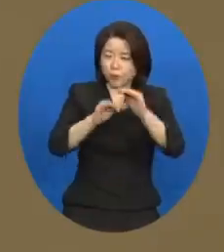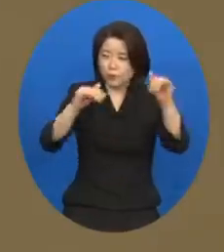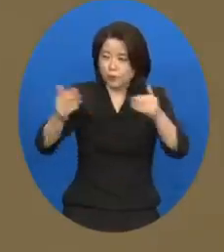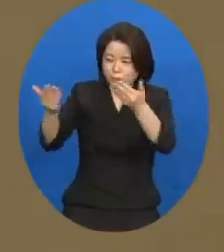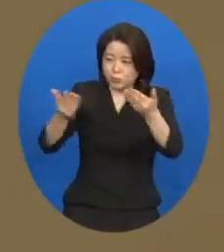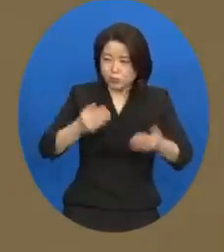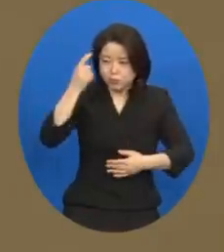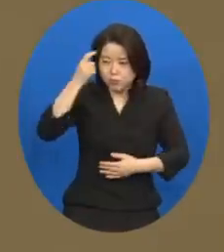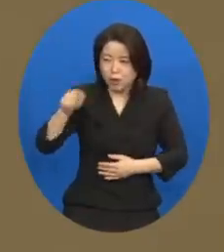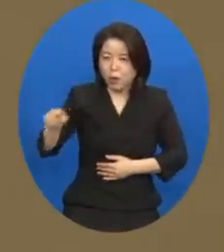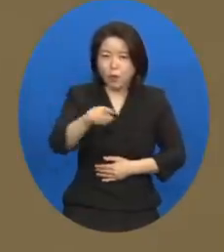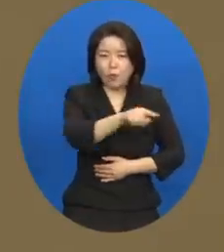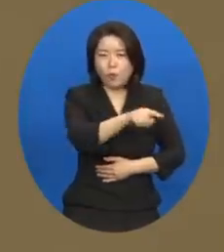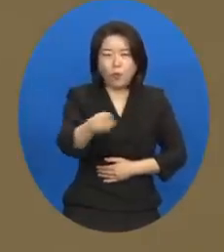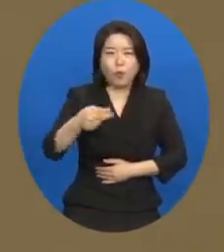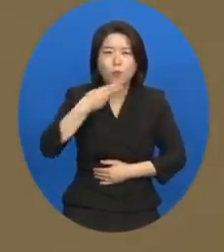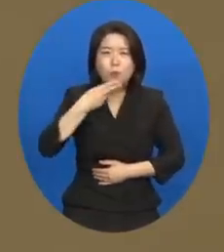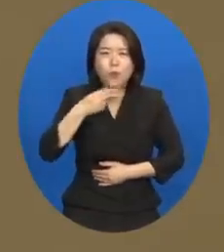줄 생각을 하지 않으니까